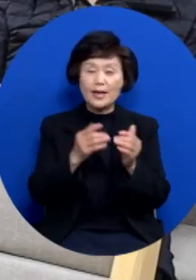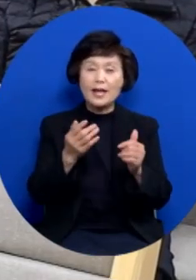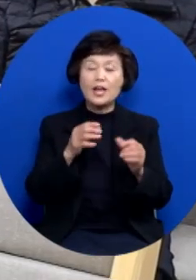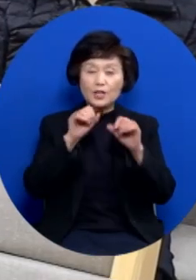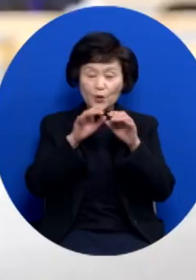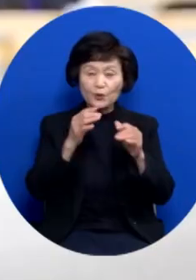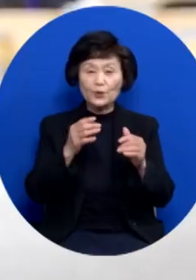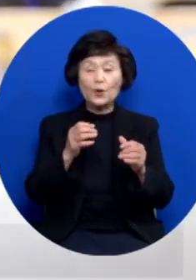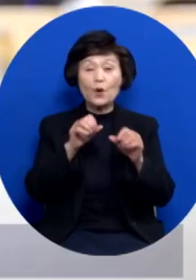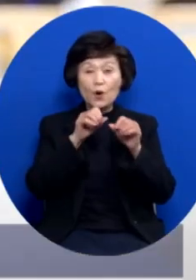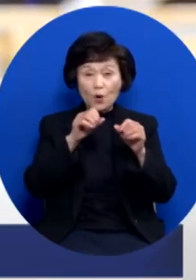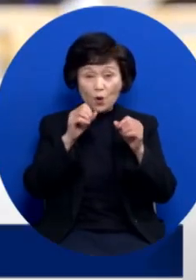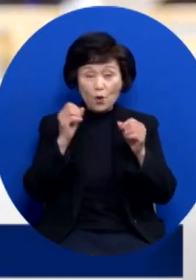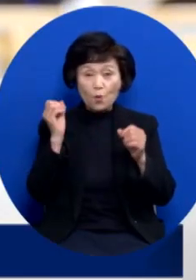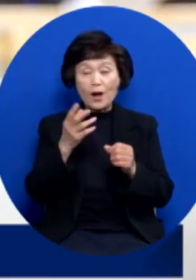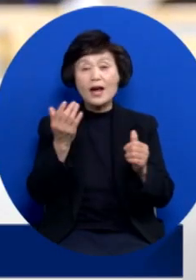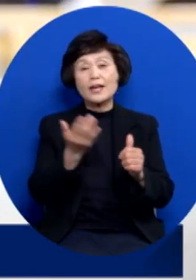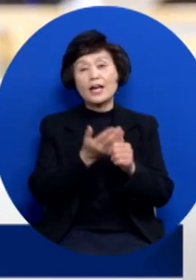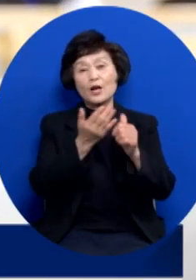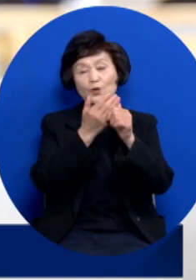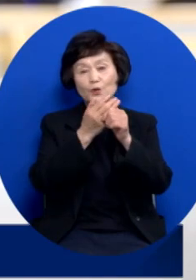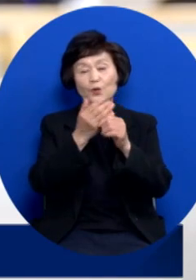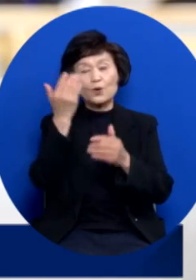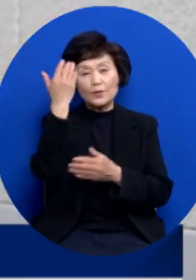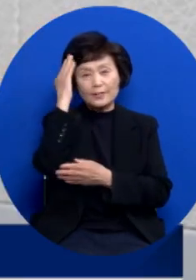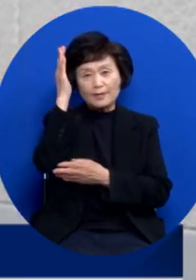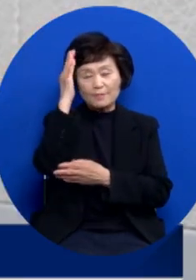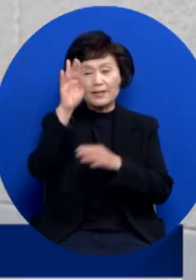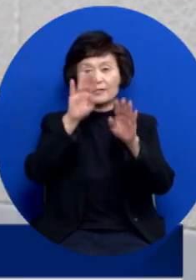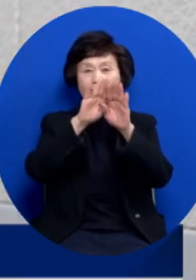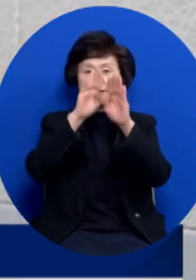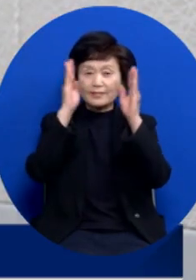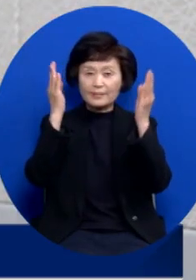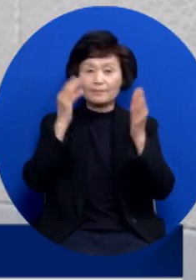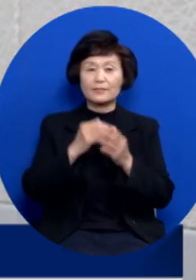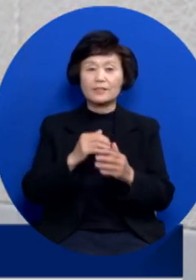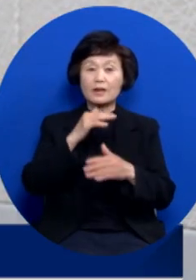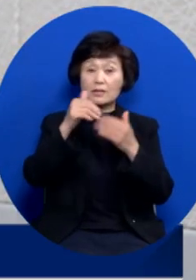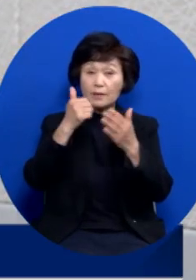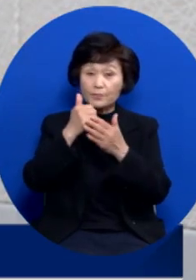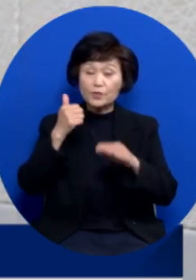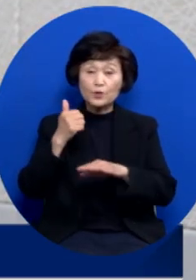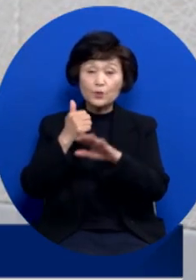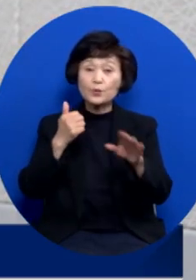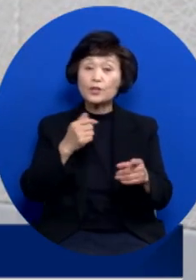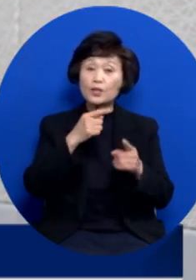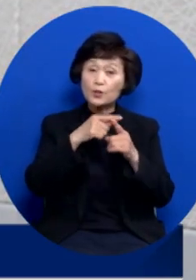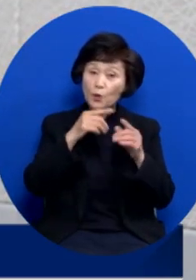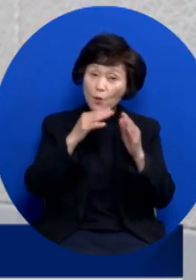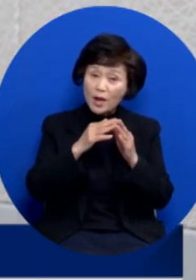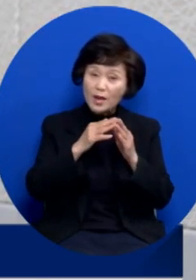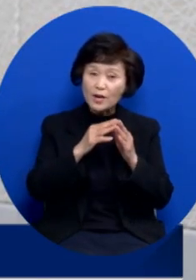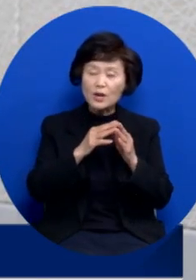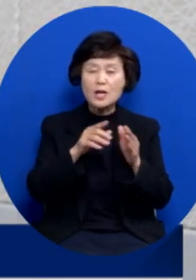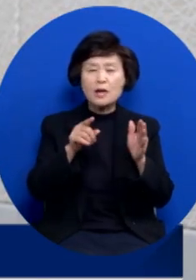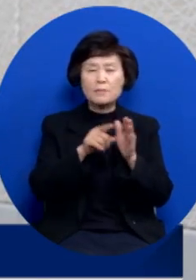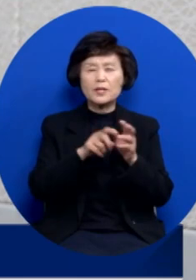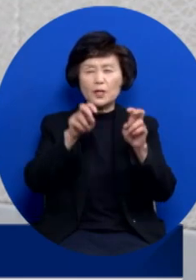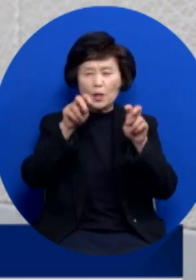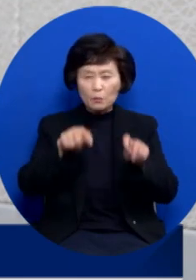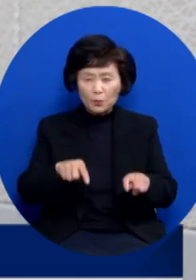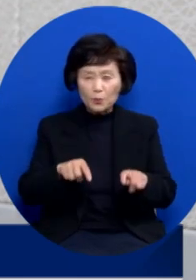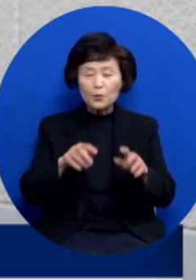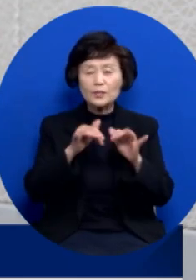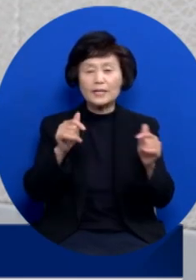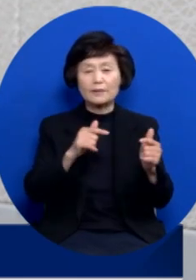열었습니다. 하나님께서 저희 교회를 오직 불신자 전도 그리고 양육, 제자 삼는 일을 통해서